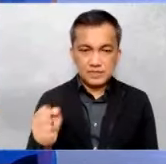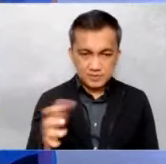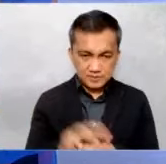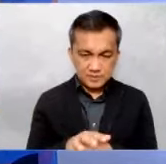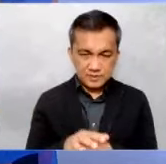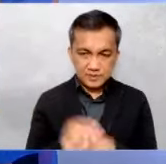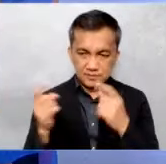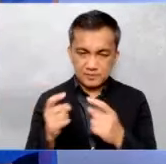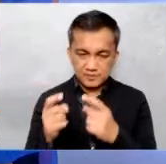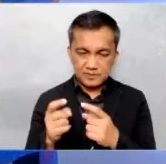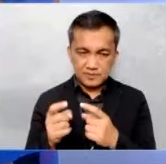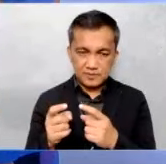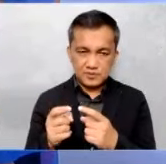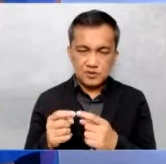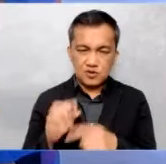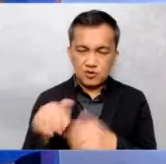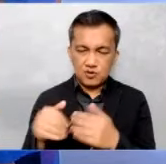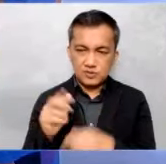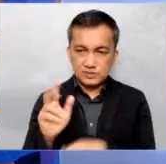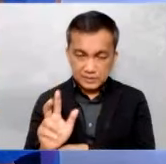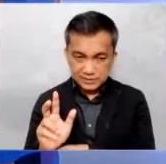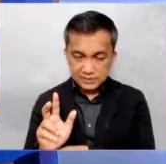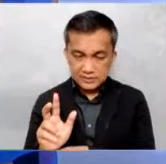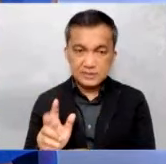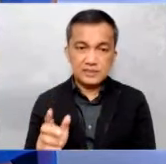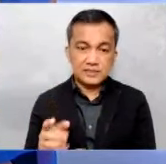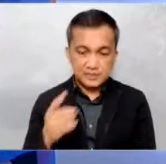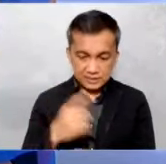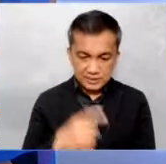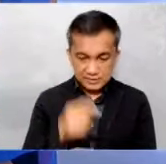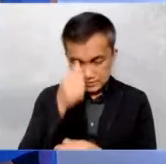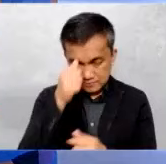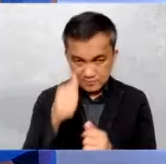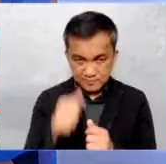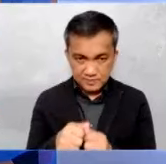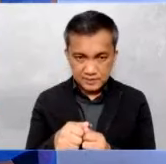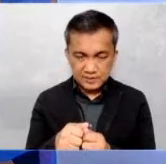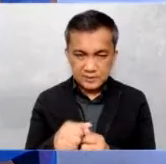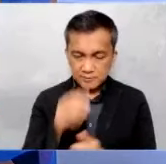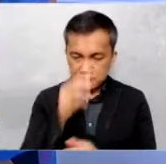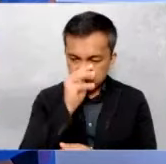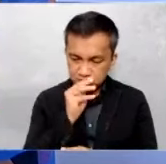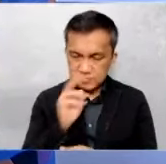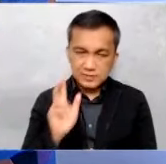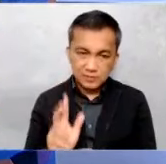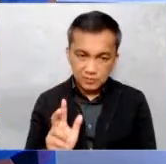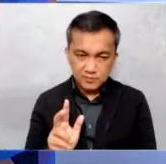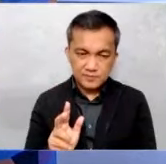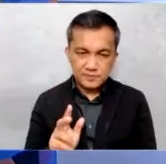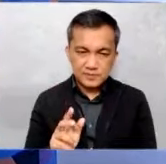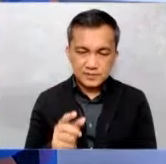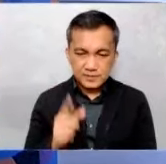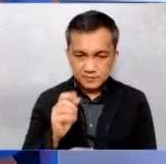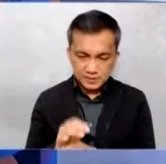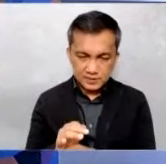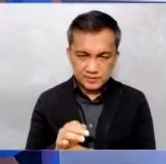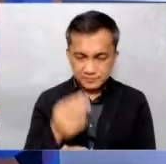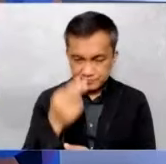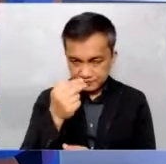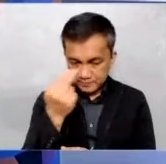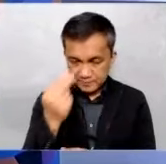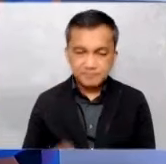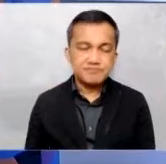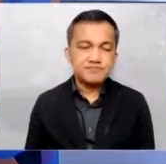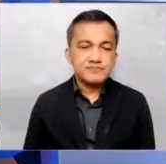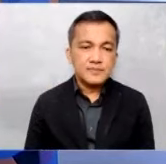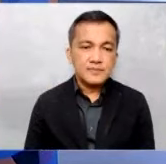ng mismong All Saints Day na araw para alalahanin ang mga martir at santo sa pananampalataya ng Katoliko at iyong